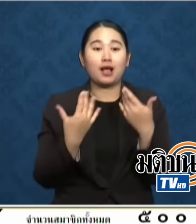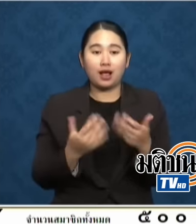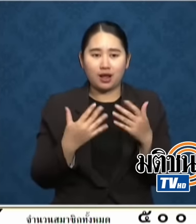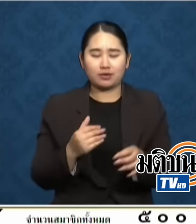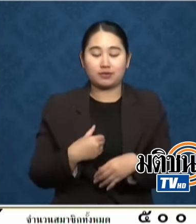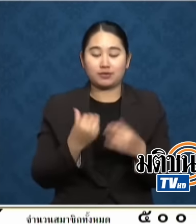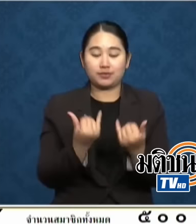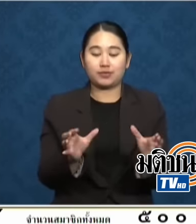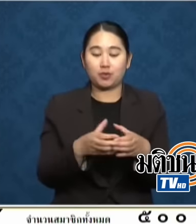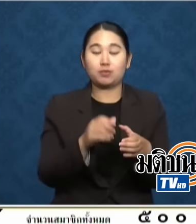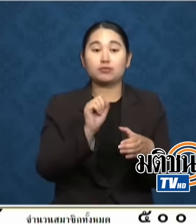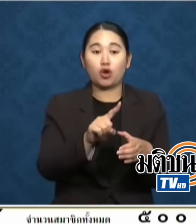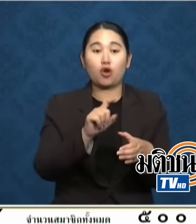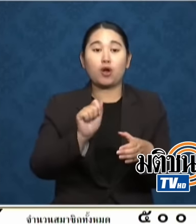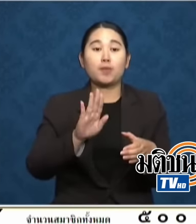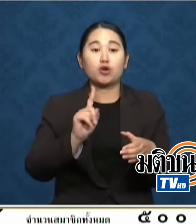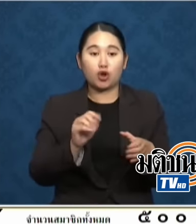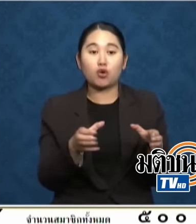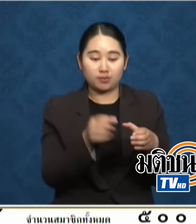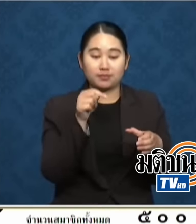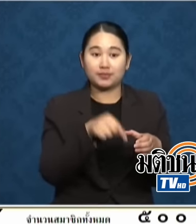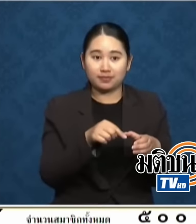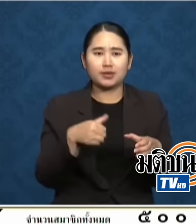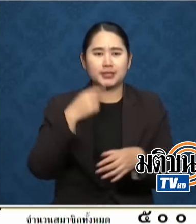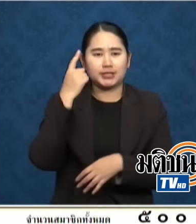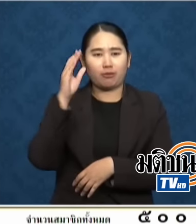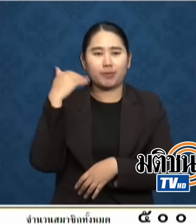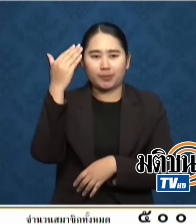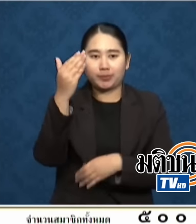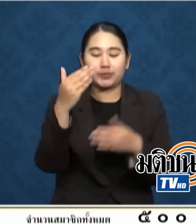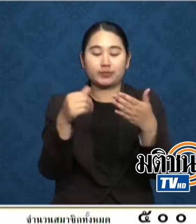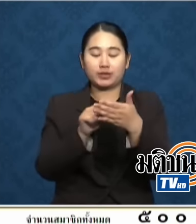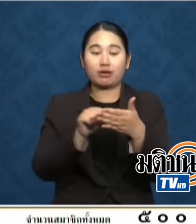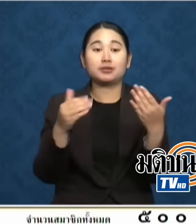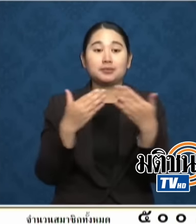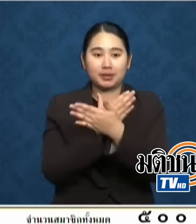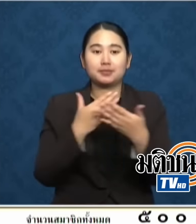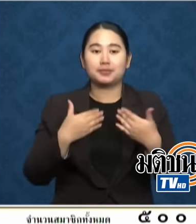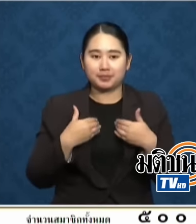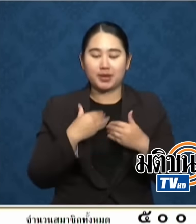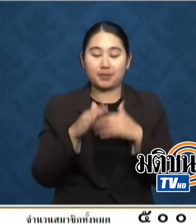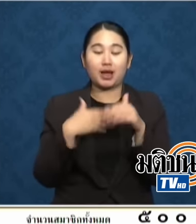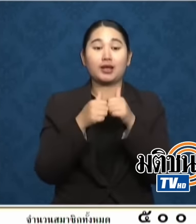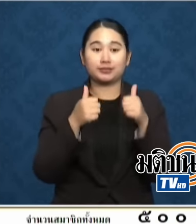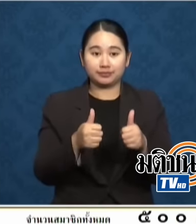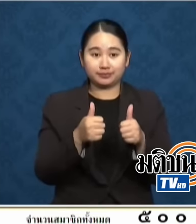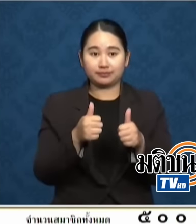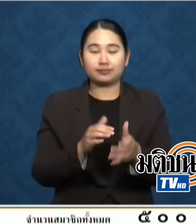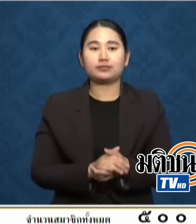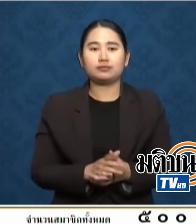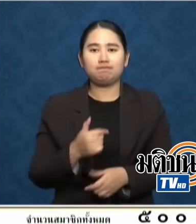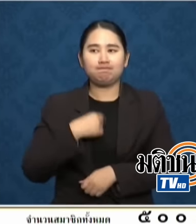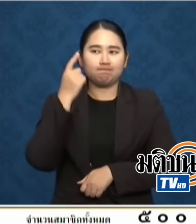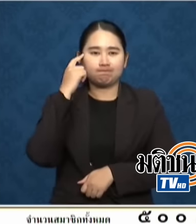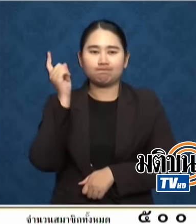ความจริงสภาที่ปรึกษานี้ต่อไปอาจจะมีการปรับปรุงให้ดียิ่งขึ้นซึ่งผม